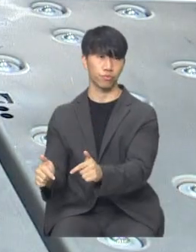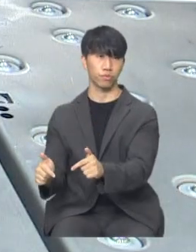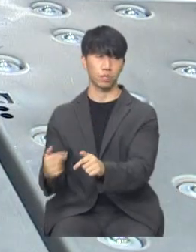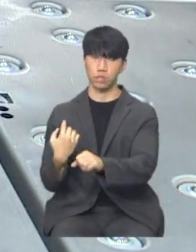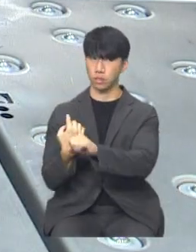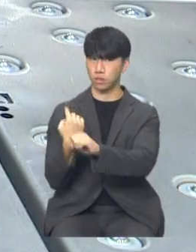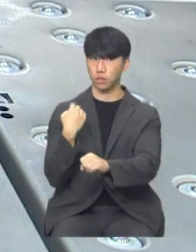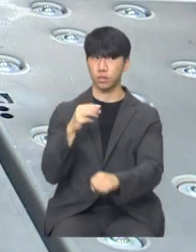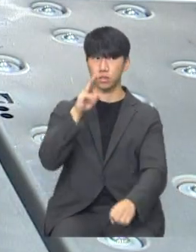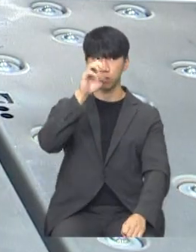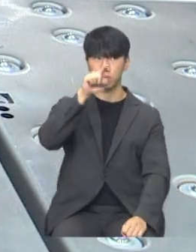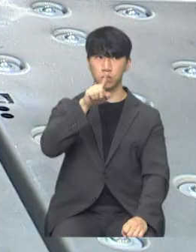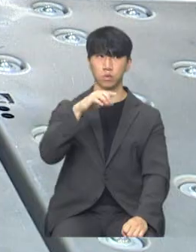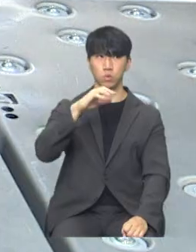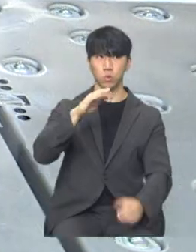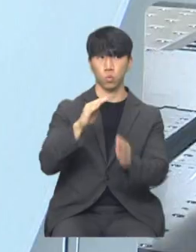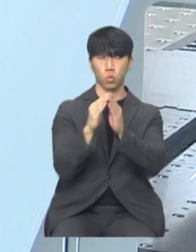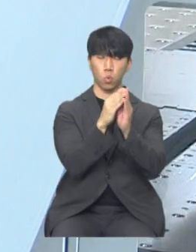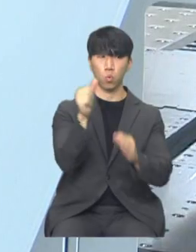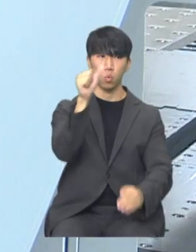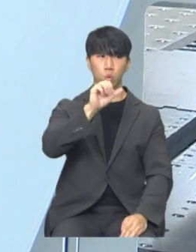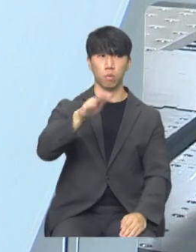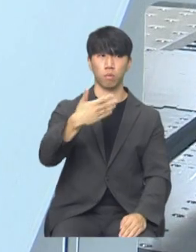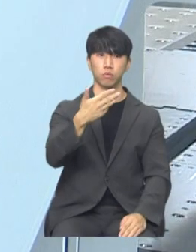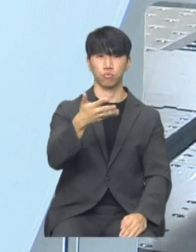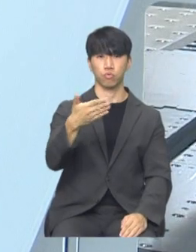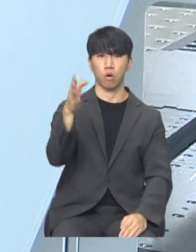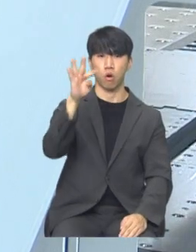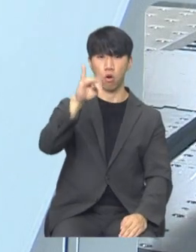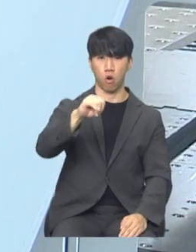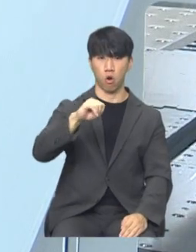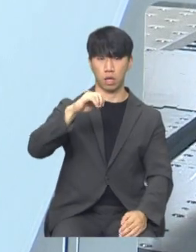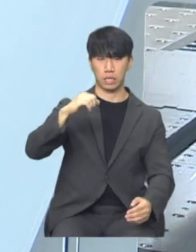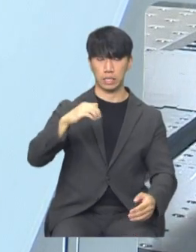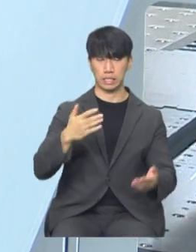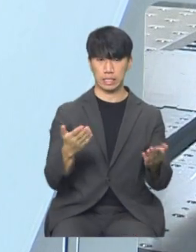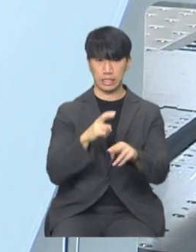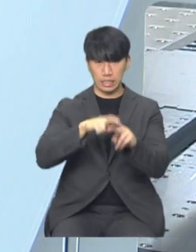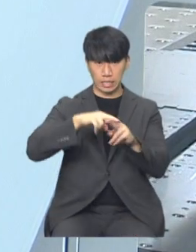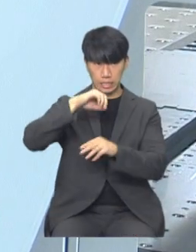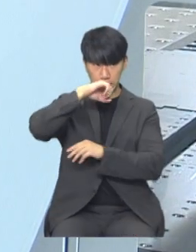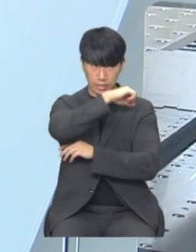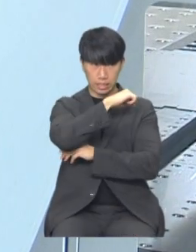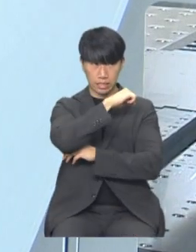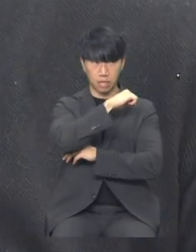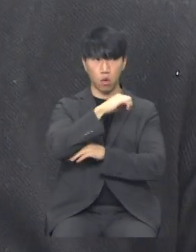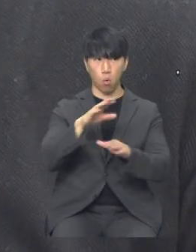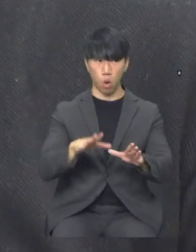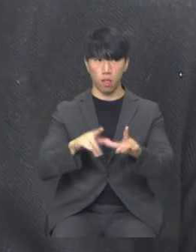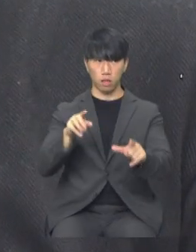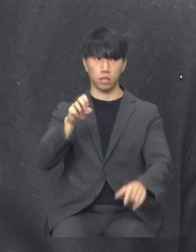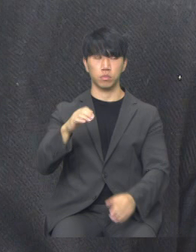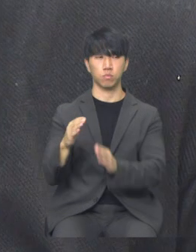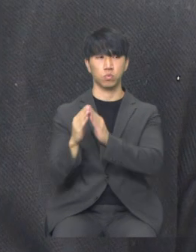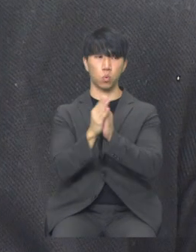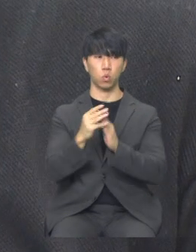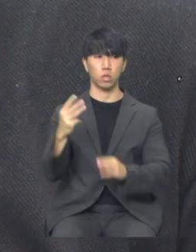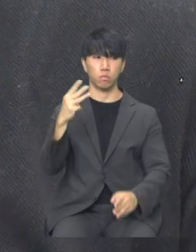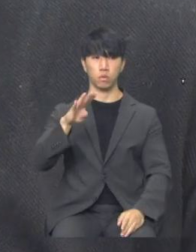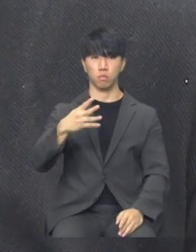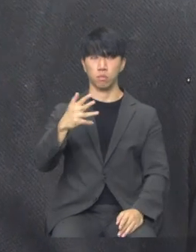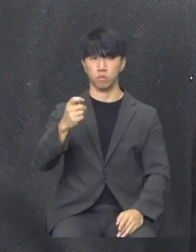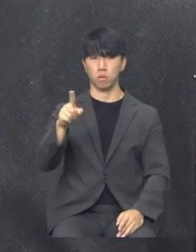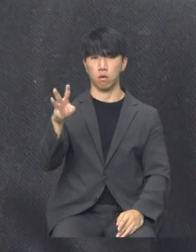지난해 31조 5,809억 원이었던 일자리 예산은 올해 30조 3,481억 원으로